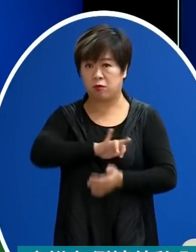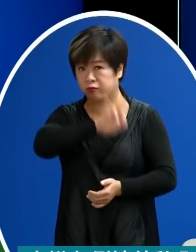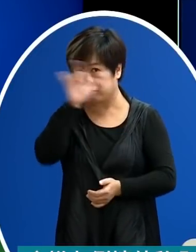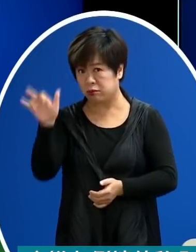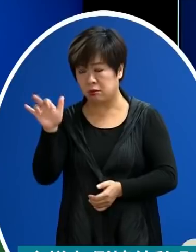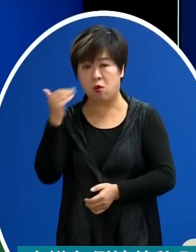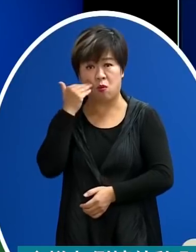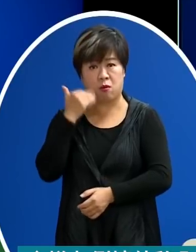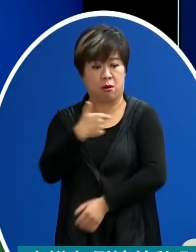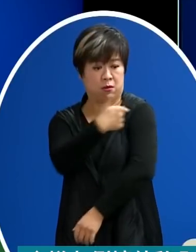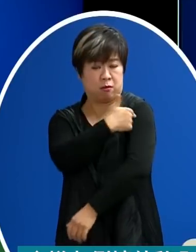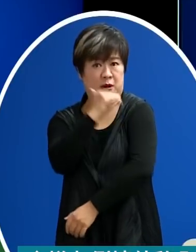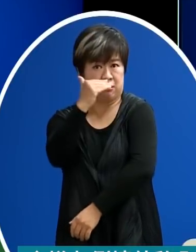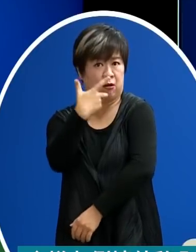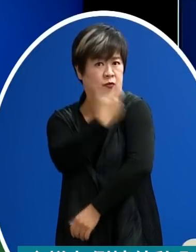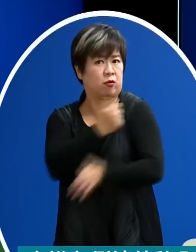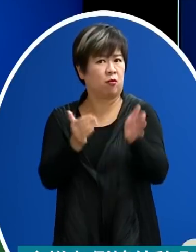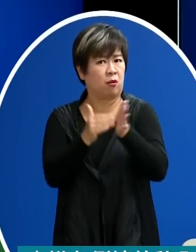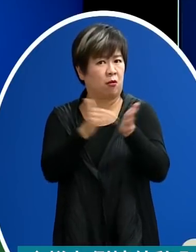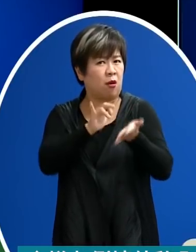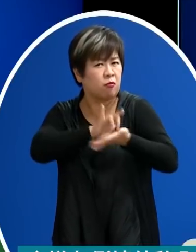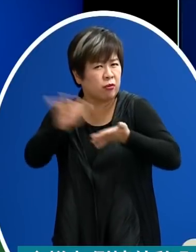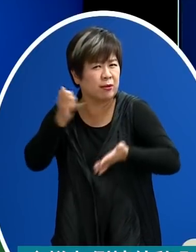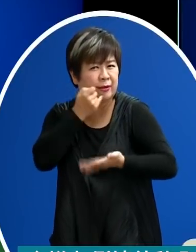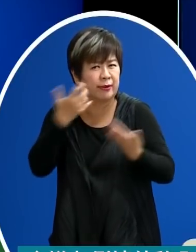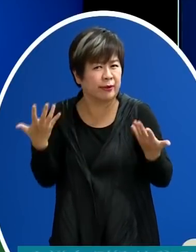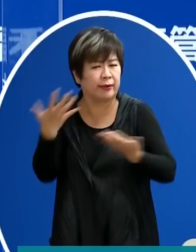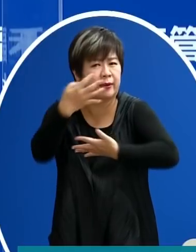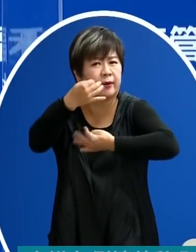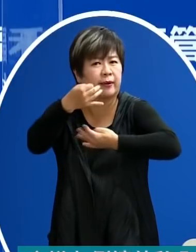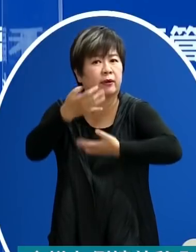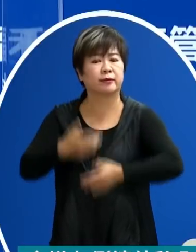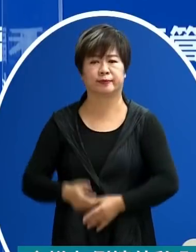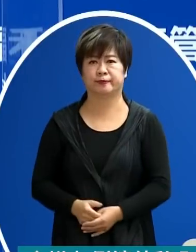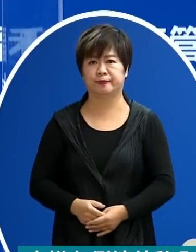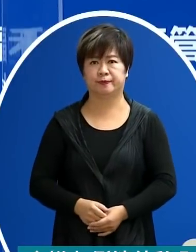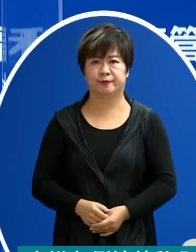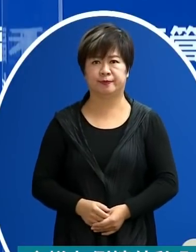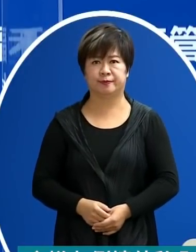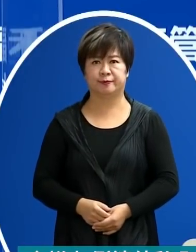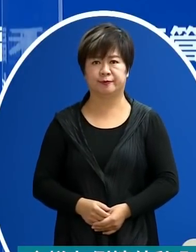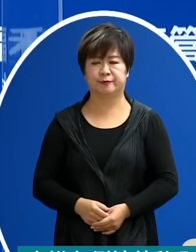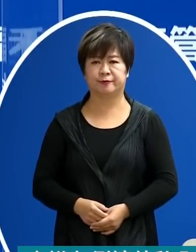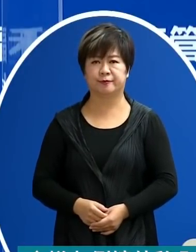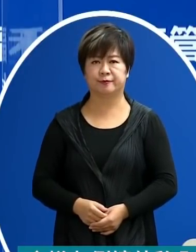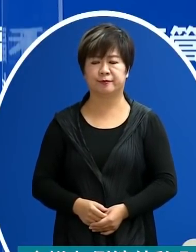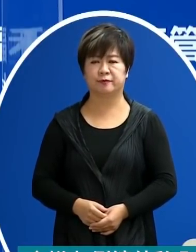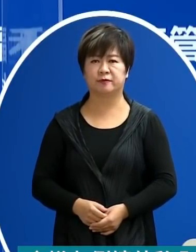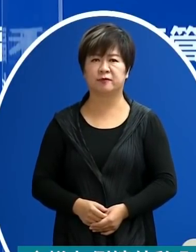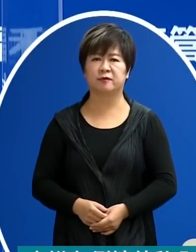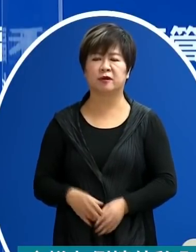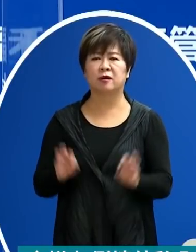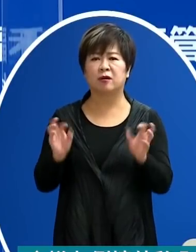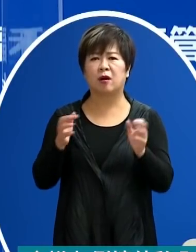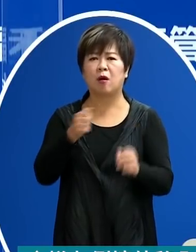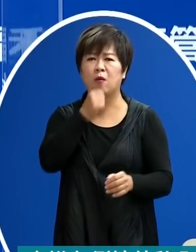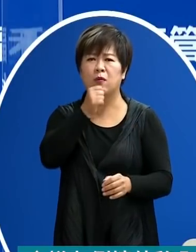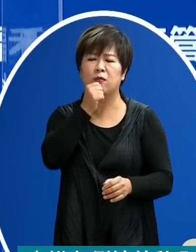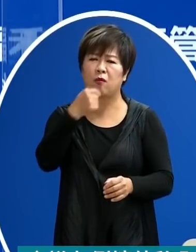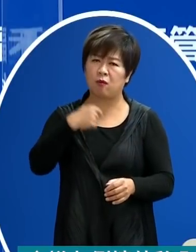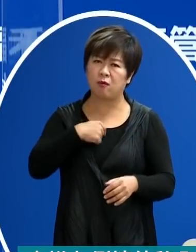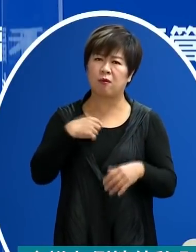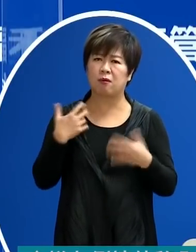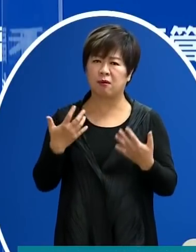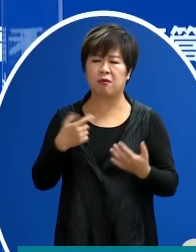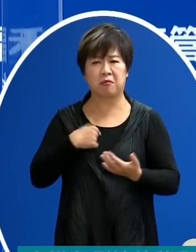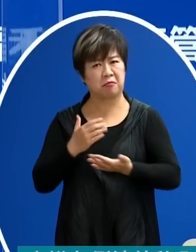国打高端的民众可出国的时间表？谢谢。 第一个当然就是反正是受访谈的时候他